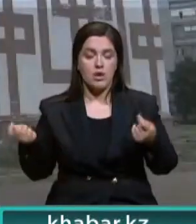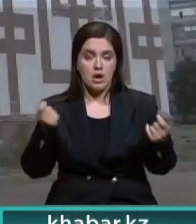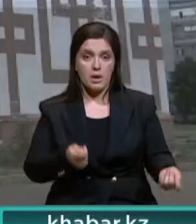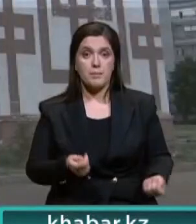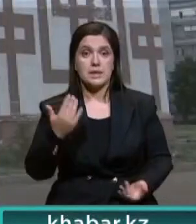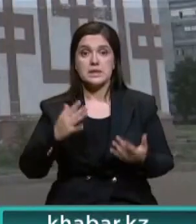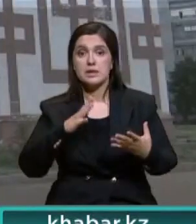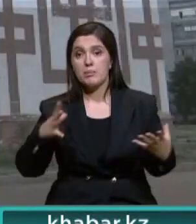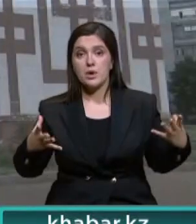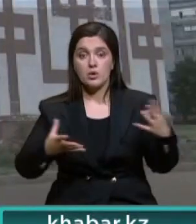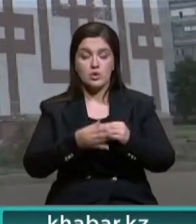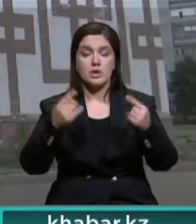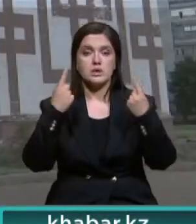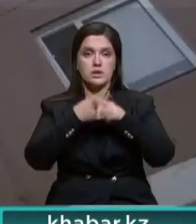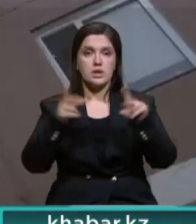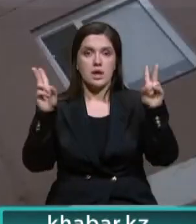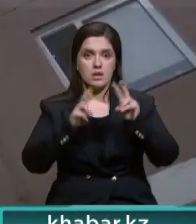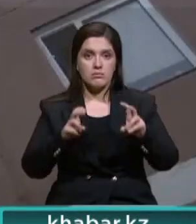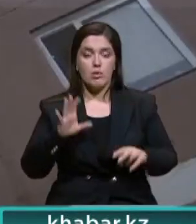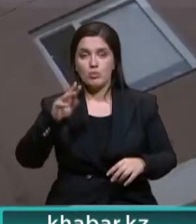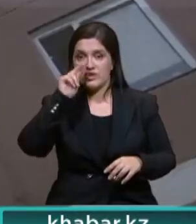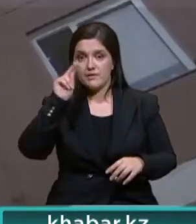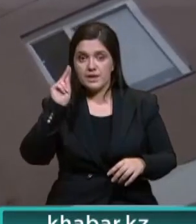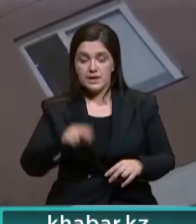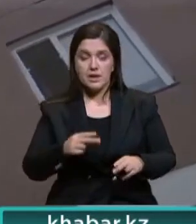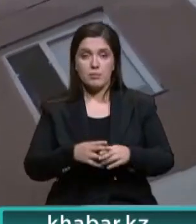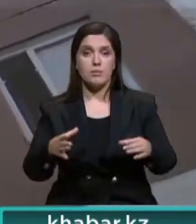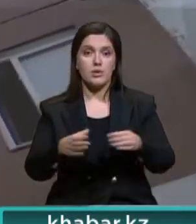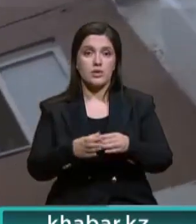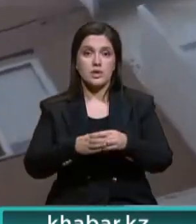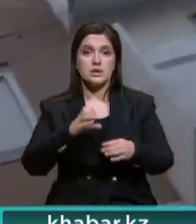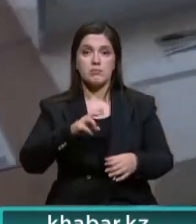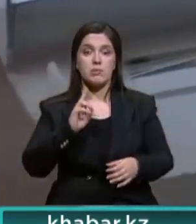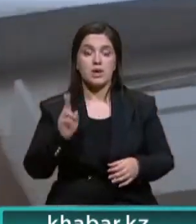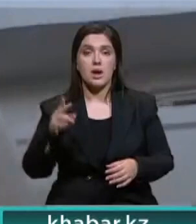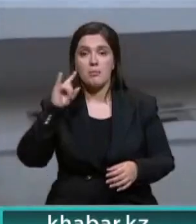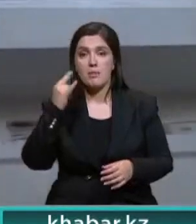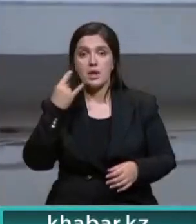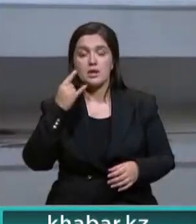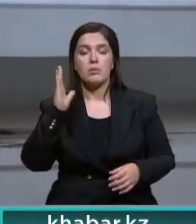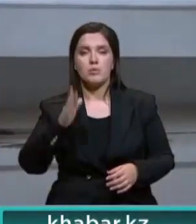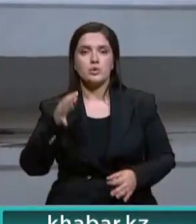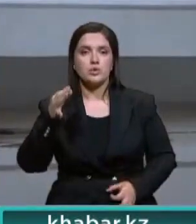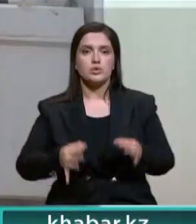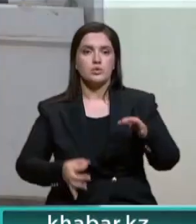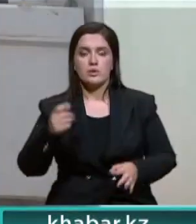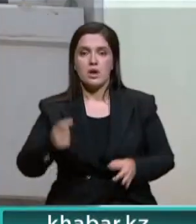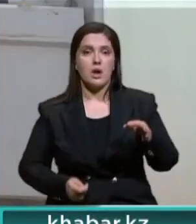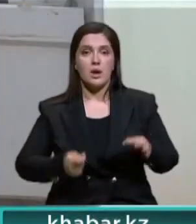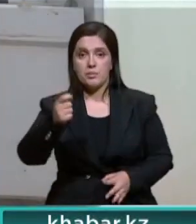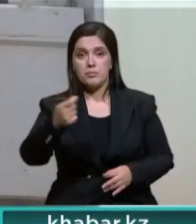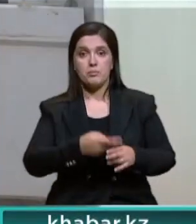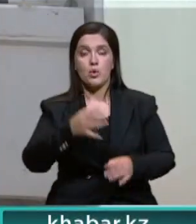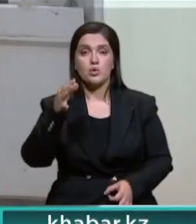Если по результатам технической экспертизы будет признана вина подрядчика, у компании СПК «Павлодар» появится возможность подать на него в суд. На время